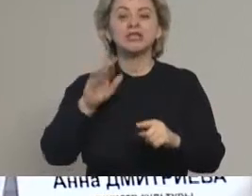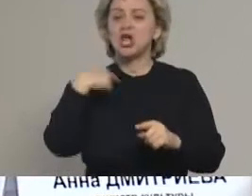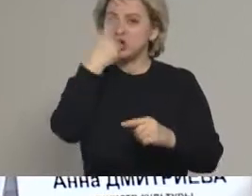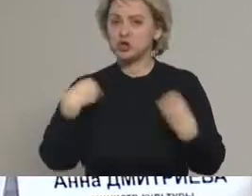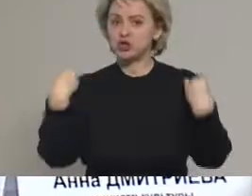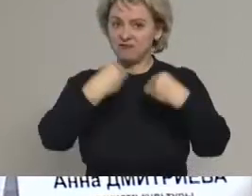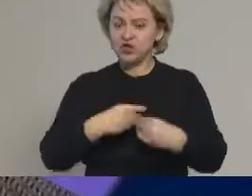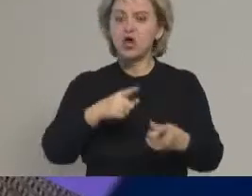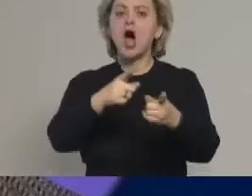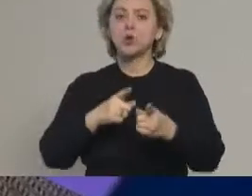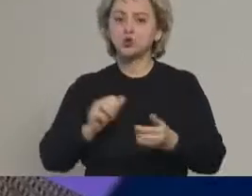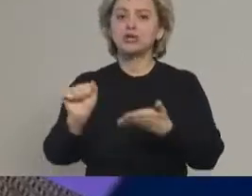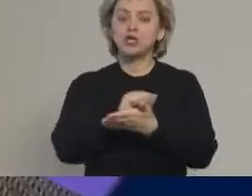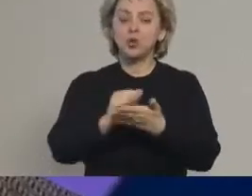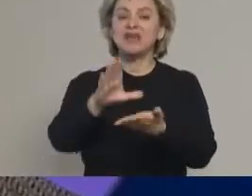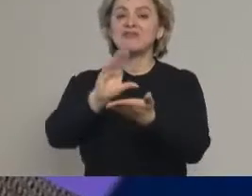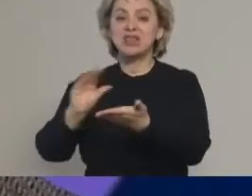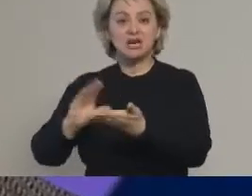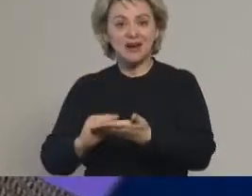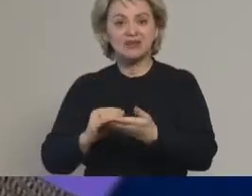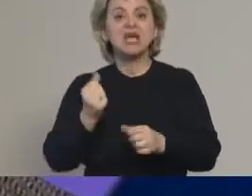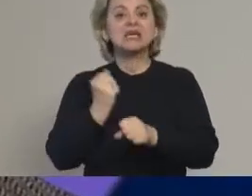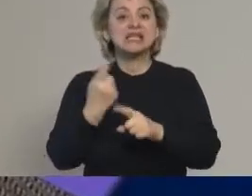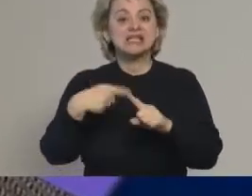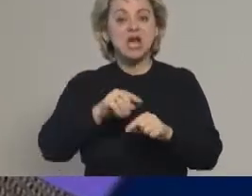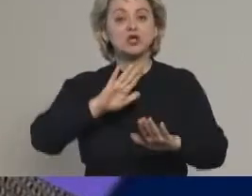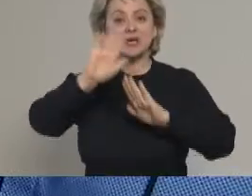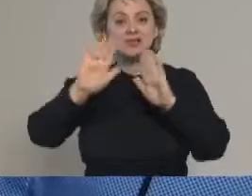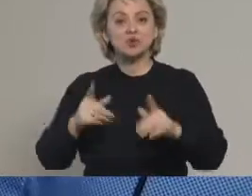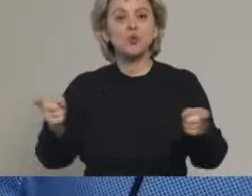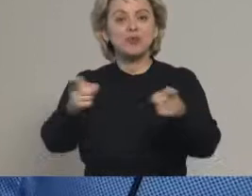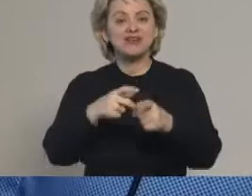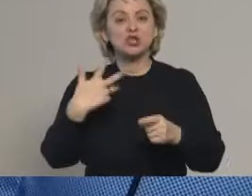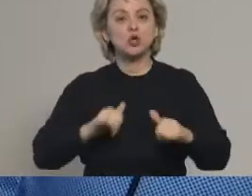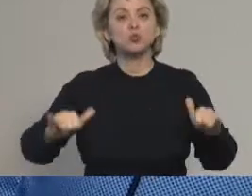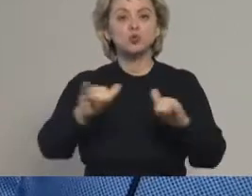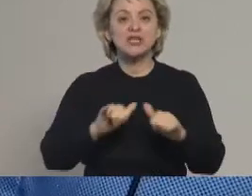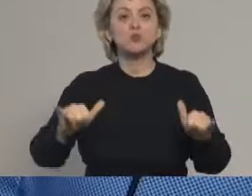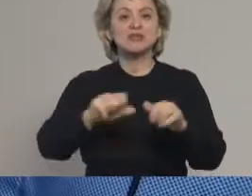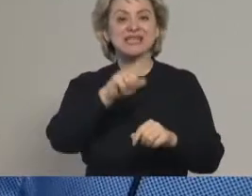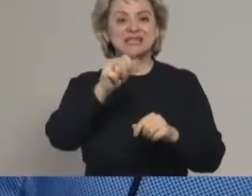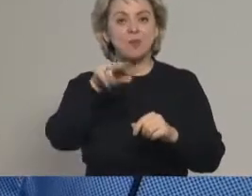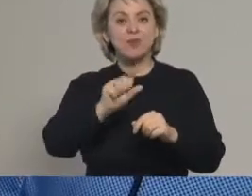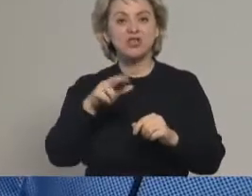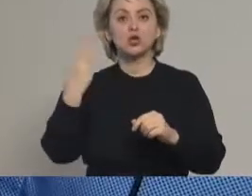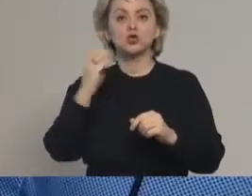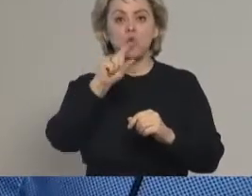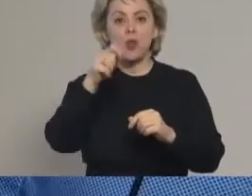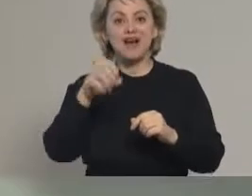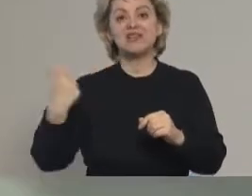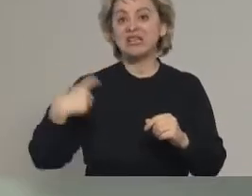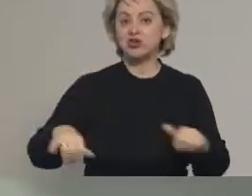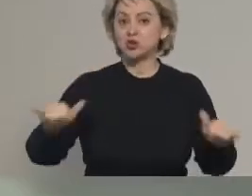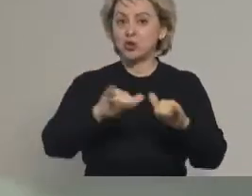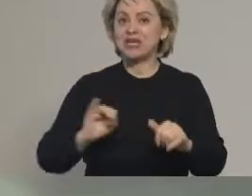будут личные вещи, оружие, документы, фотографии. К созданию экспозиции привлекут 3 музея. Музей-заповедник Шолохов, Новочеркасский